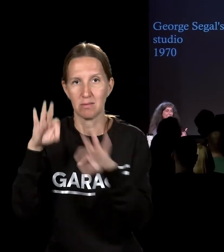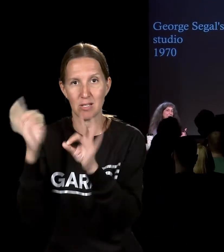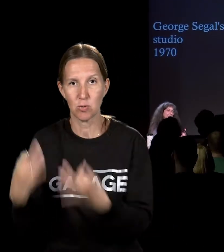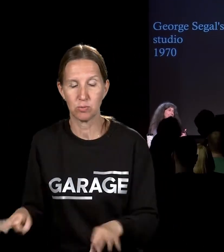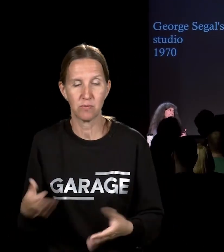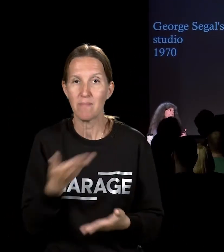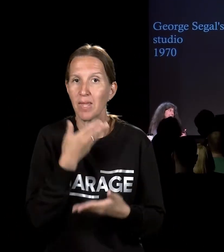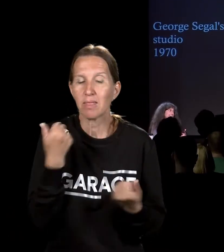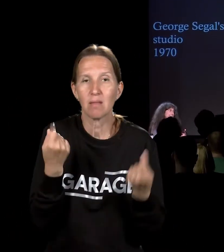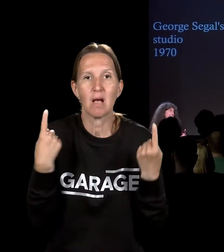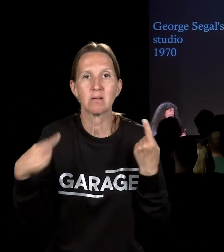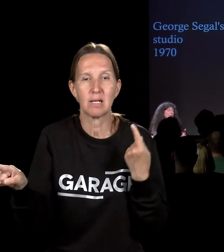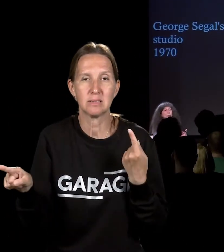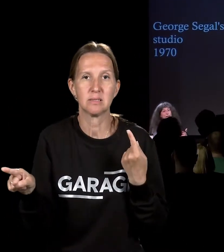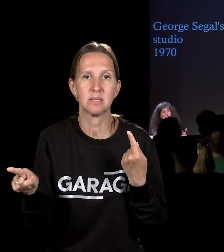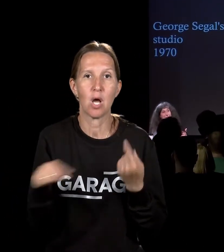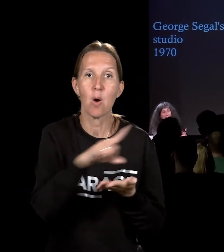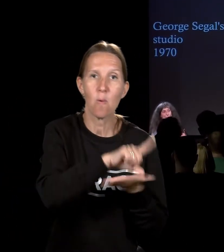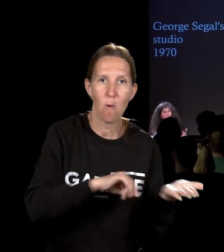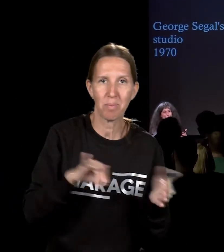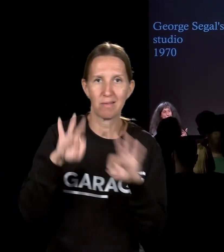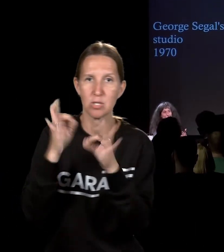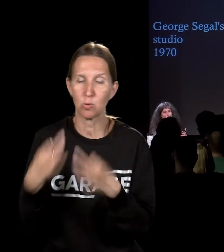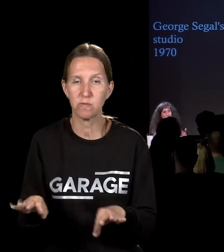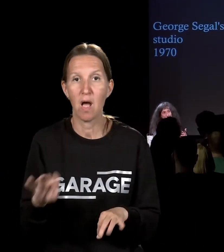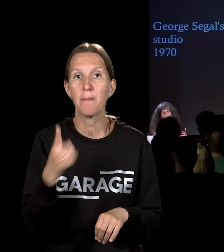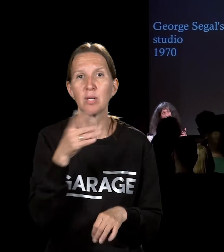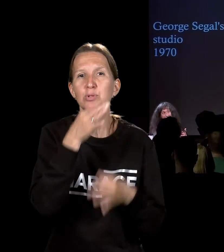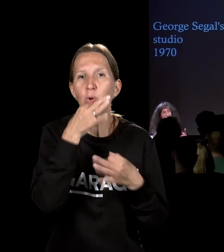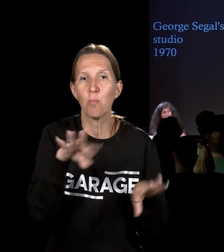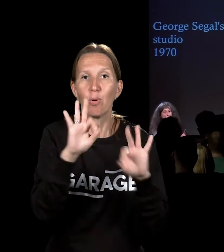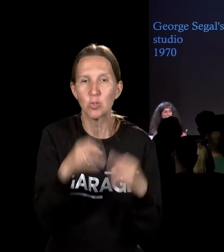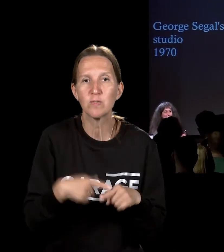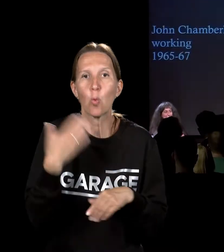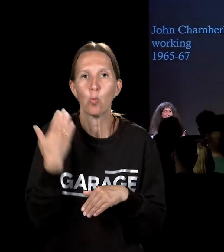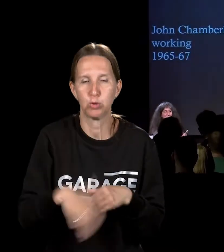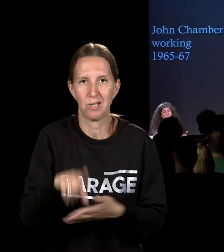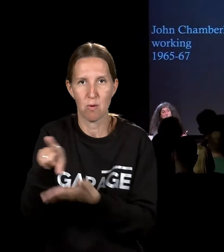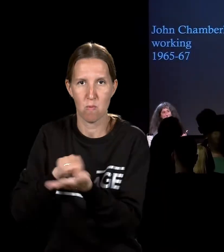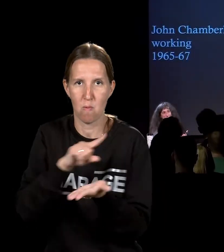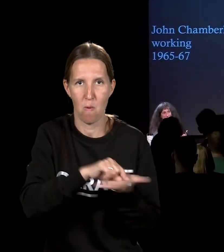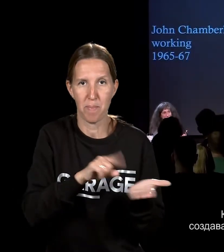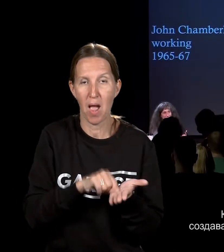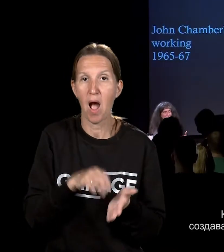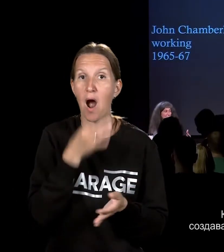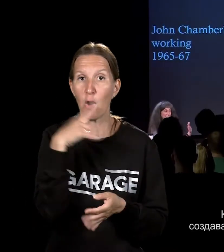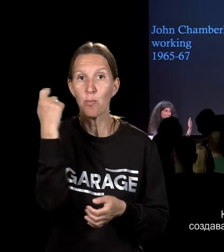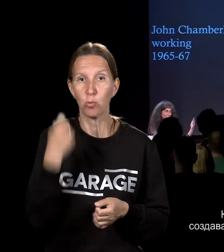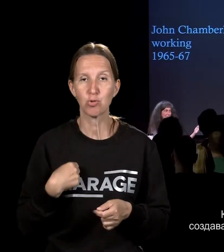искусством и копией. Копией. Любое искусство – это копия. Любой художник – это копия себя.